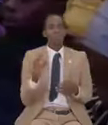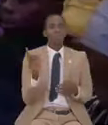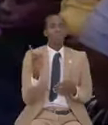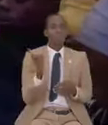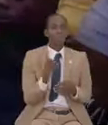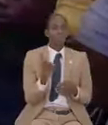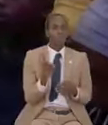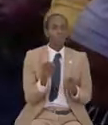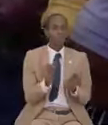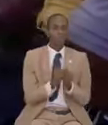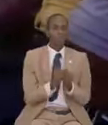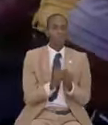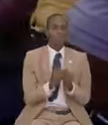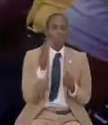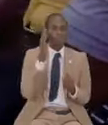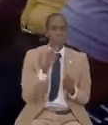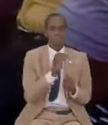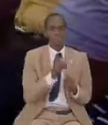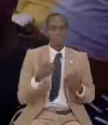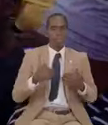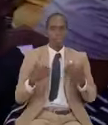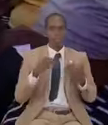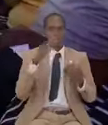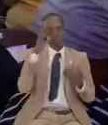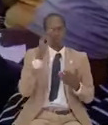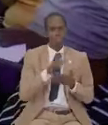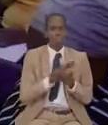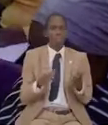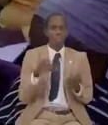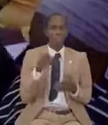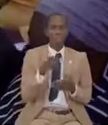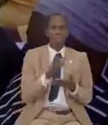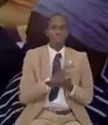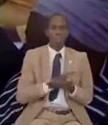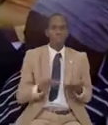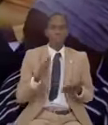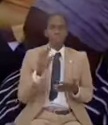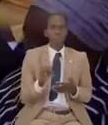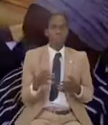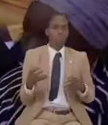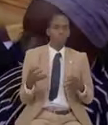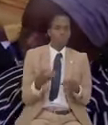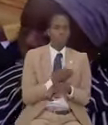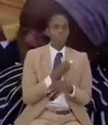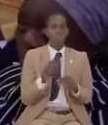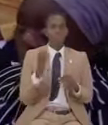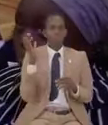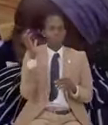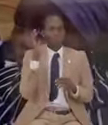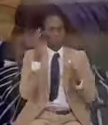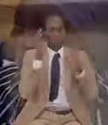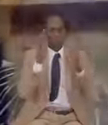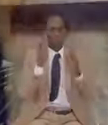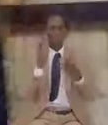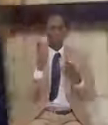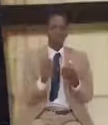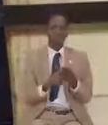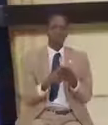rendra-t-il plus son sentier en se dirigeant d'après ta parole comment purifions